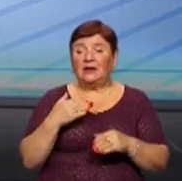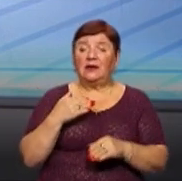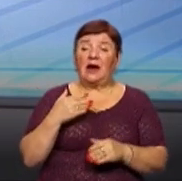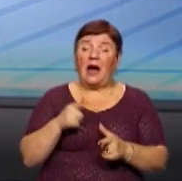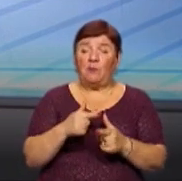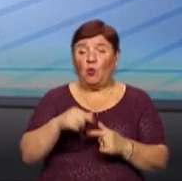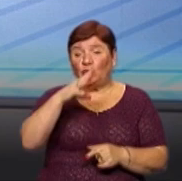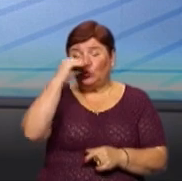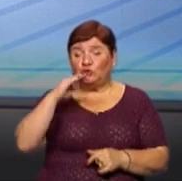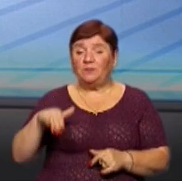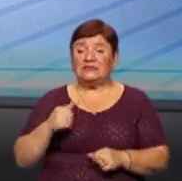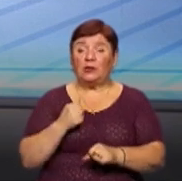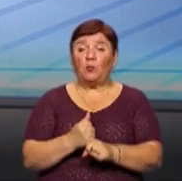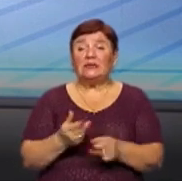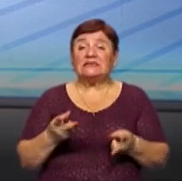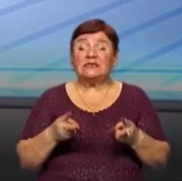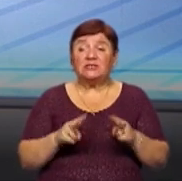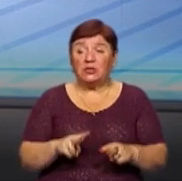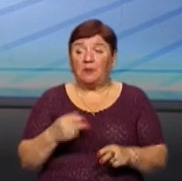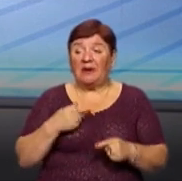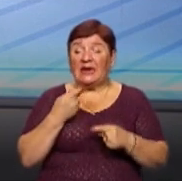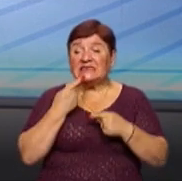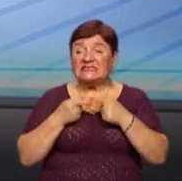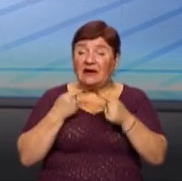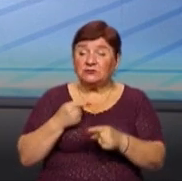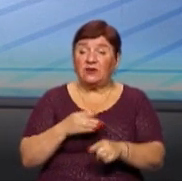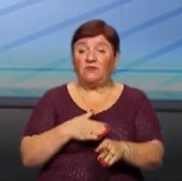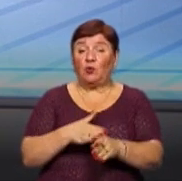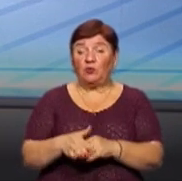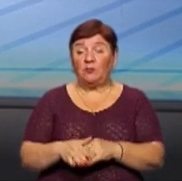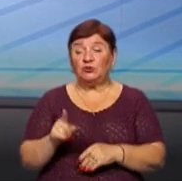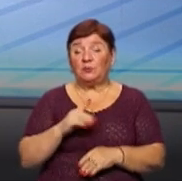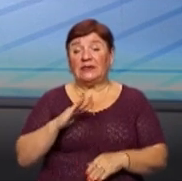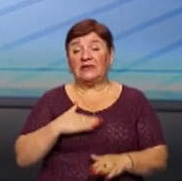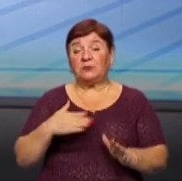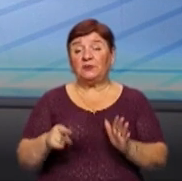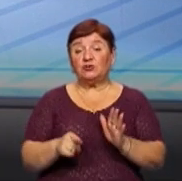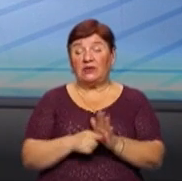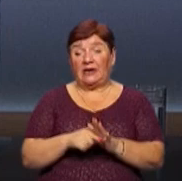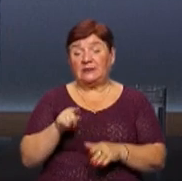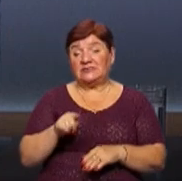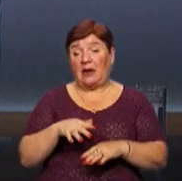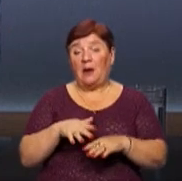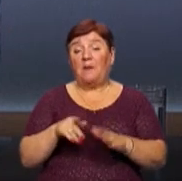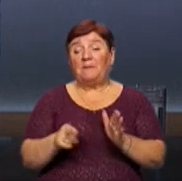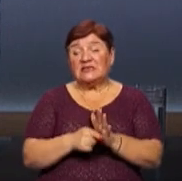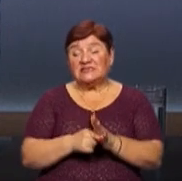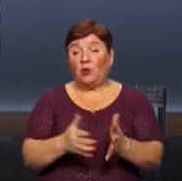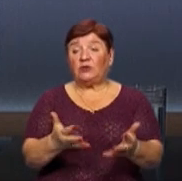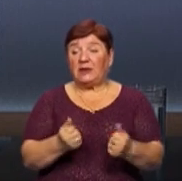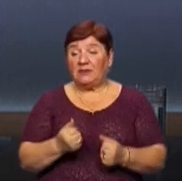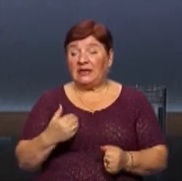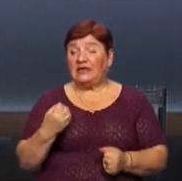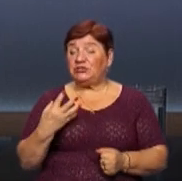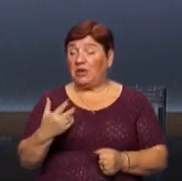скажімо, після роботи залишається. Але ми завжди виконуємо вчасно для того, щоб наші пенсіонери отримали ці розмір пенсії. Просто хочу ще раз